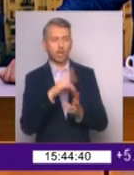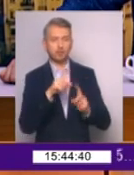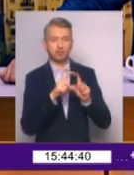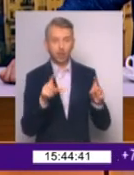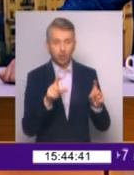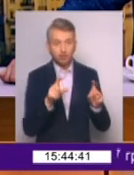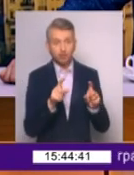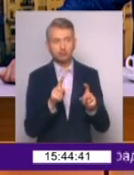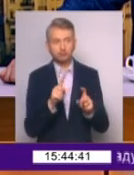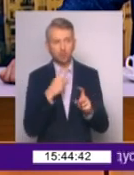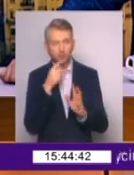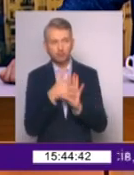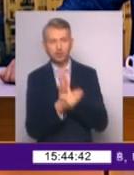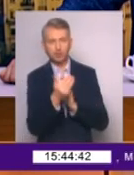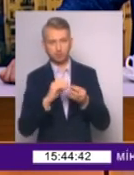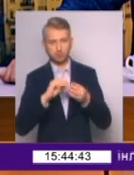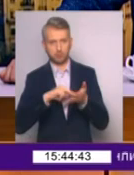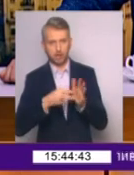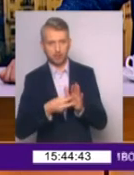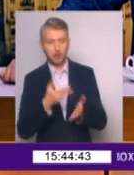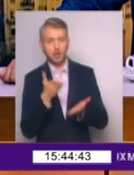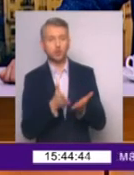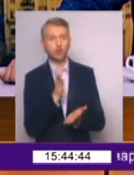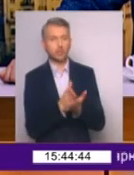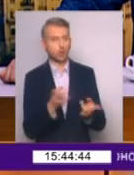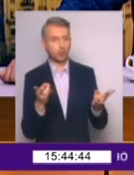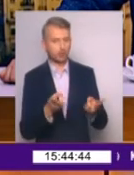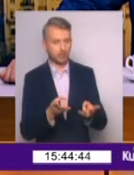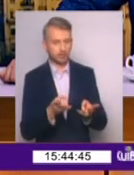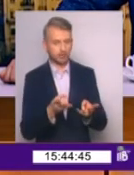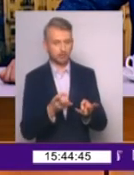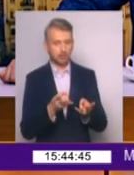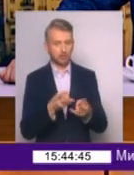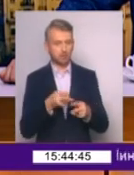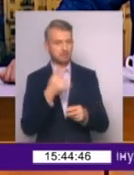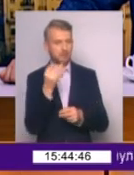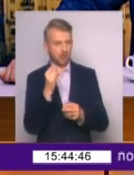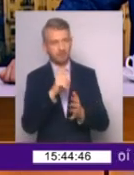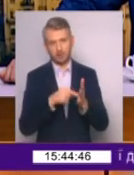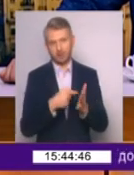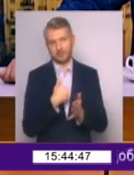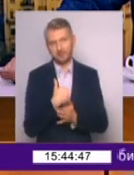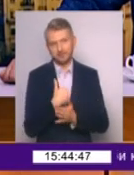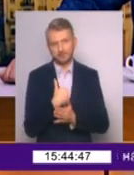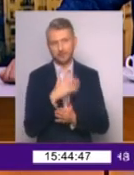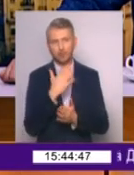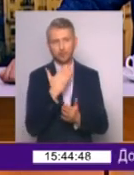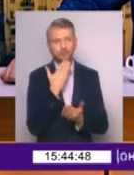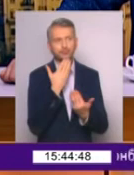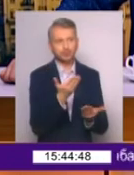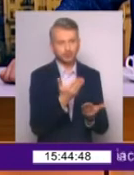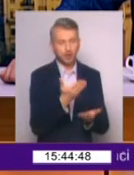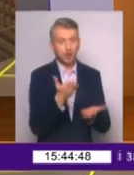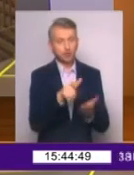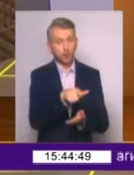крайній мере, зрозумію їхні плани, і якщо дійсно є необхідність, таке цікаве питання, я навіть запустю таке опитування, якщо дійсно мешканцям